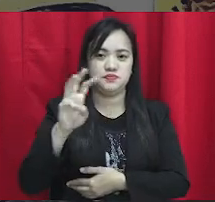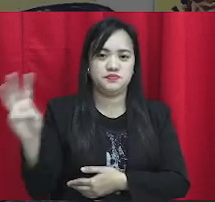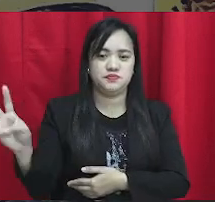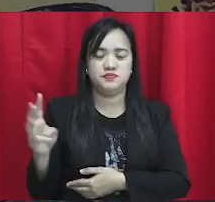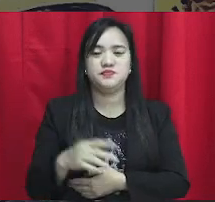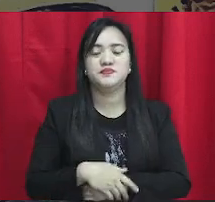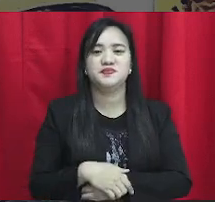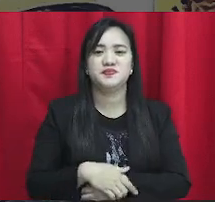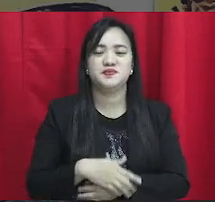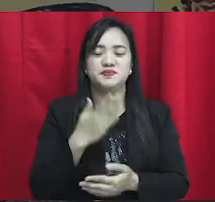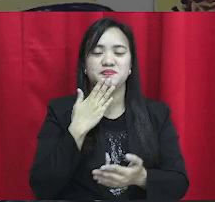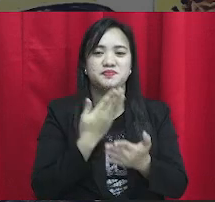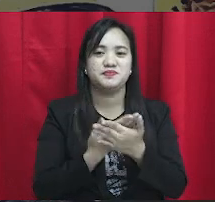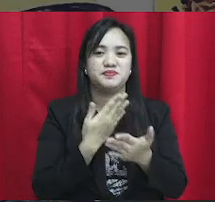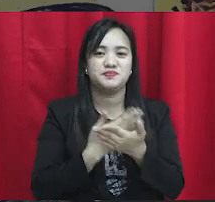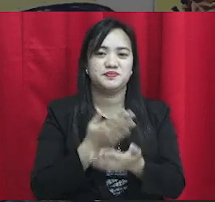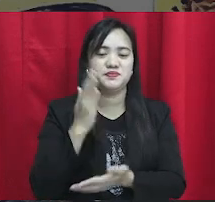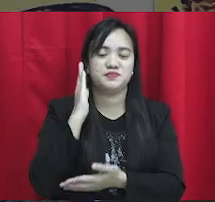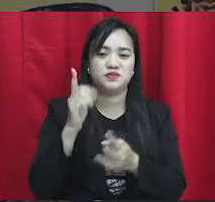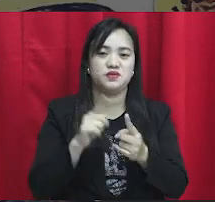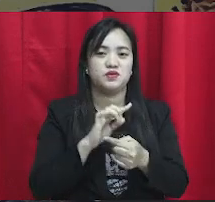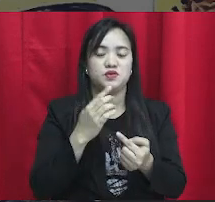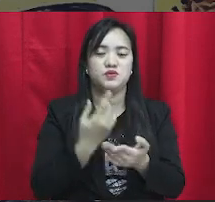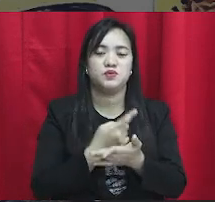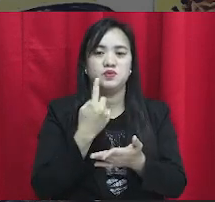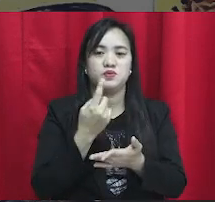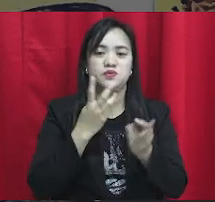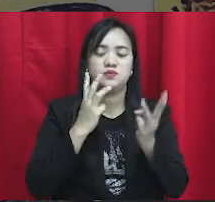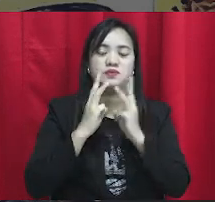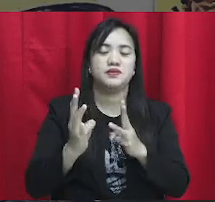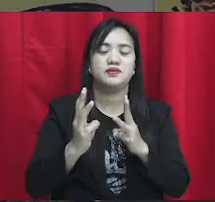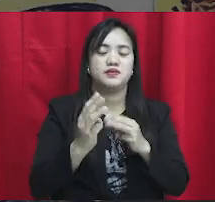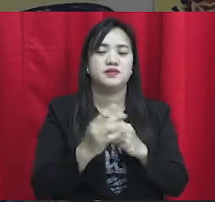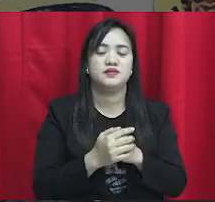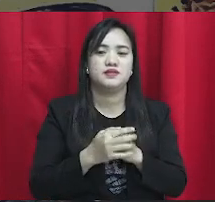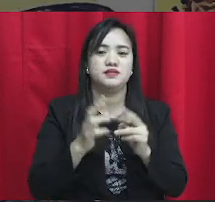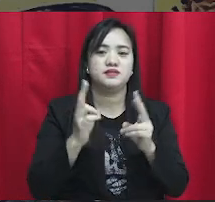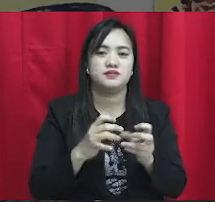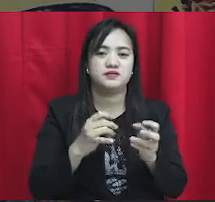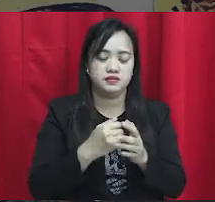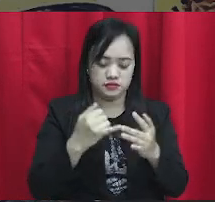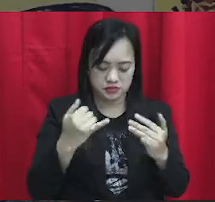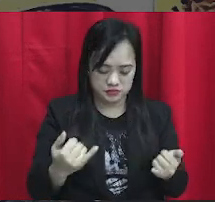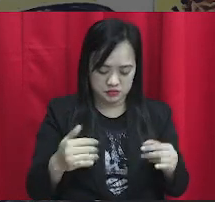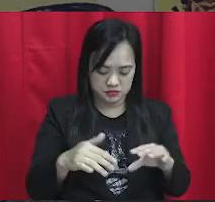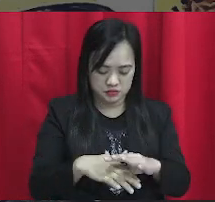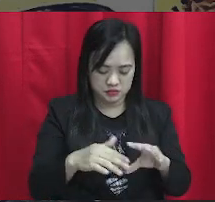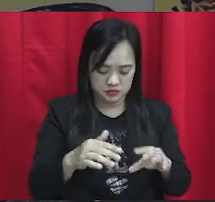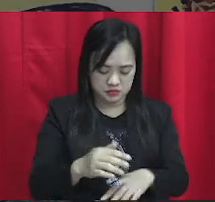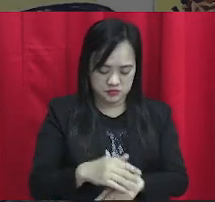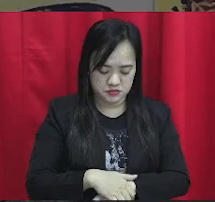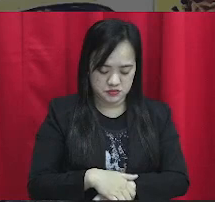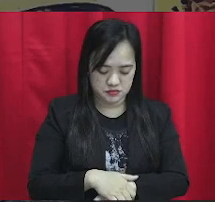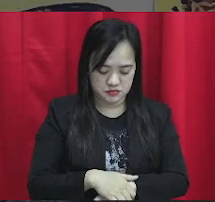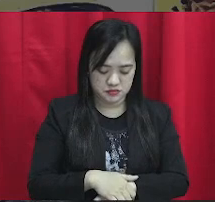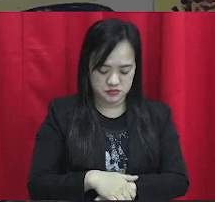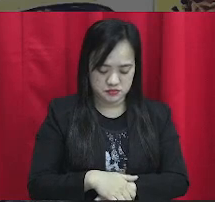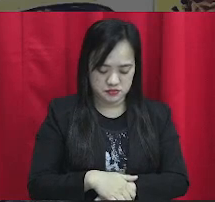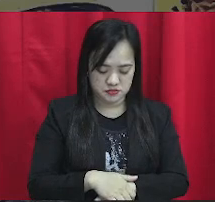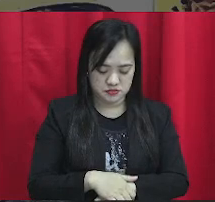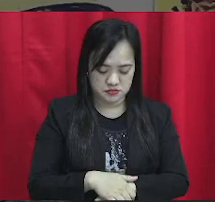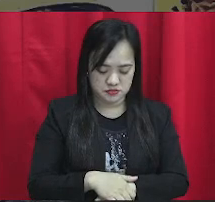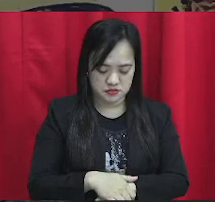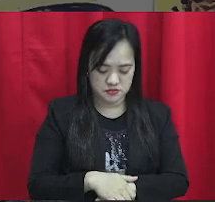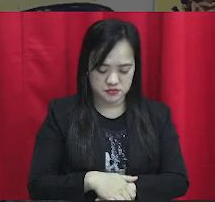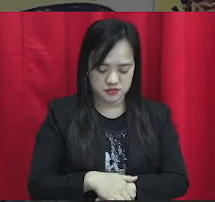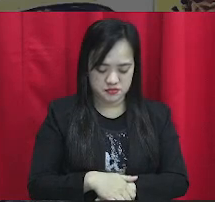East. Yan, magandang tanghali po at sa lahat ng viewers ng The Baptist Lunch. At naandito po tayo sa Marimbong Lunch, Ate Lynn.